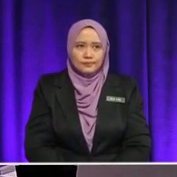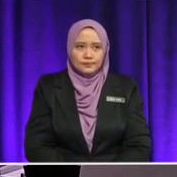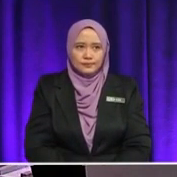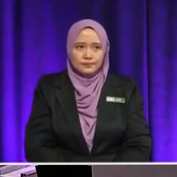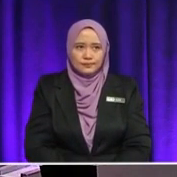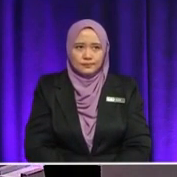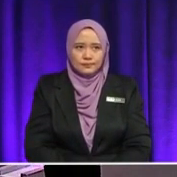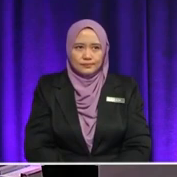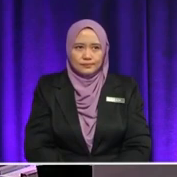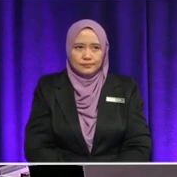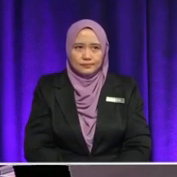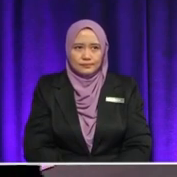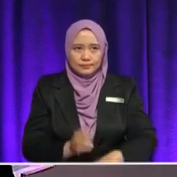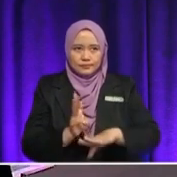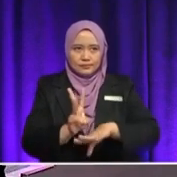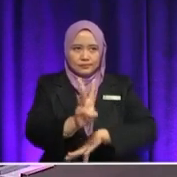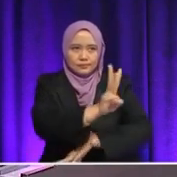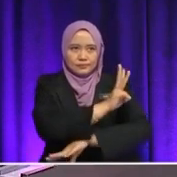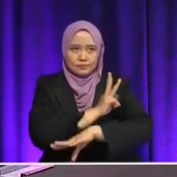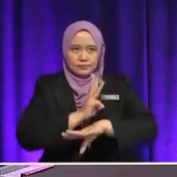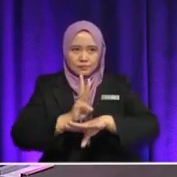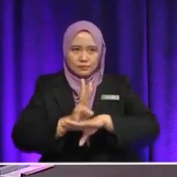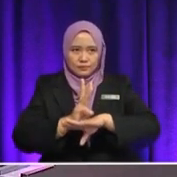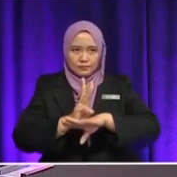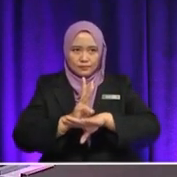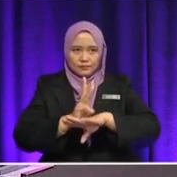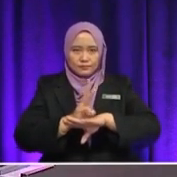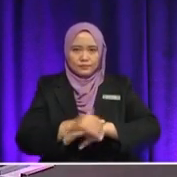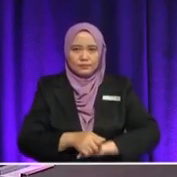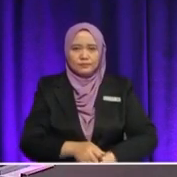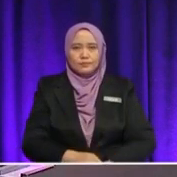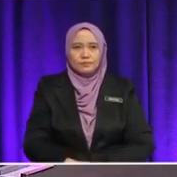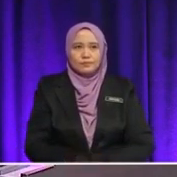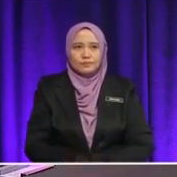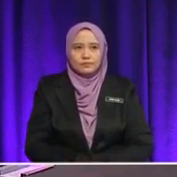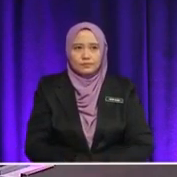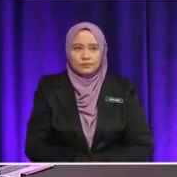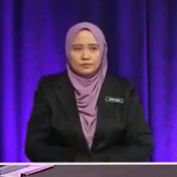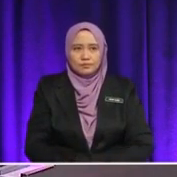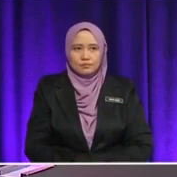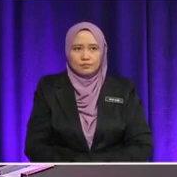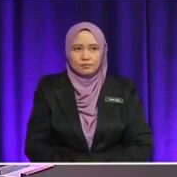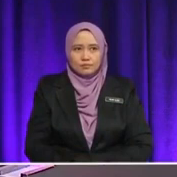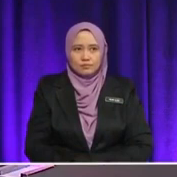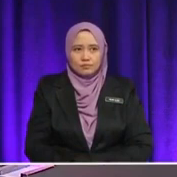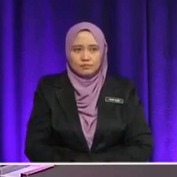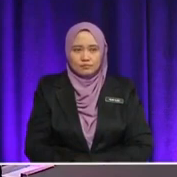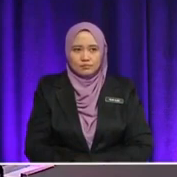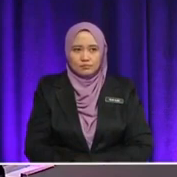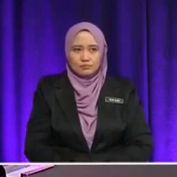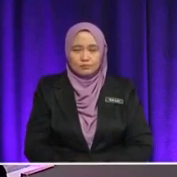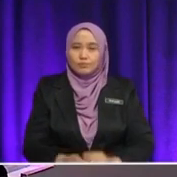Hai kuasai melibatkan kawasan potensi buka ternyata makanya gua kawasannya dan itu jawaban kata kunci di